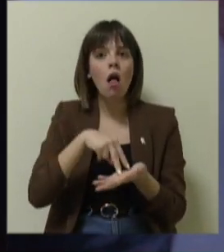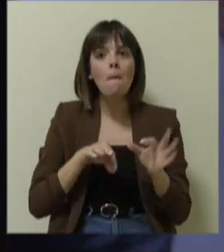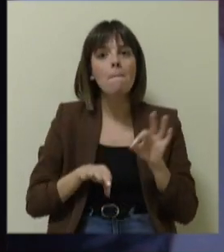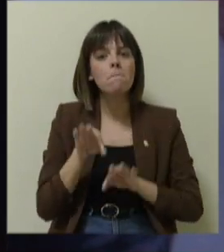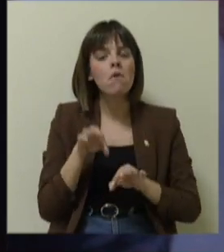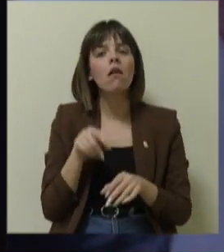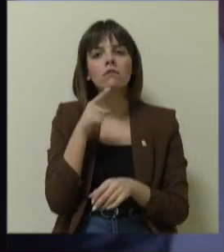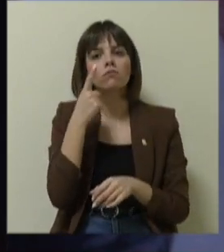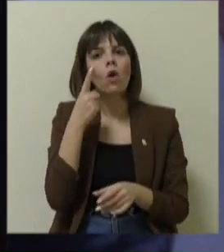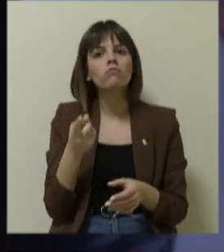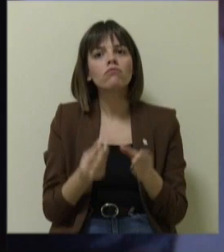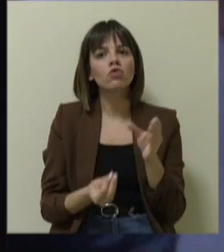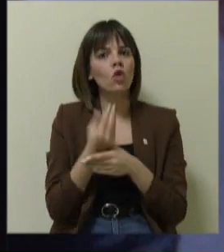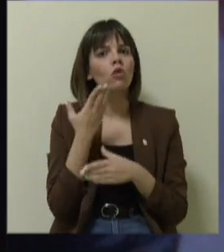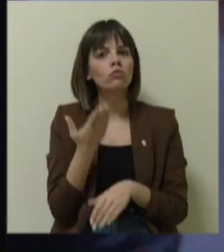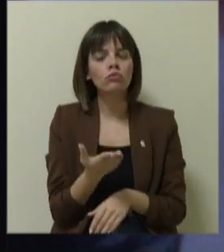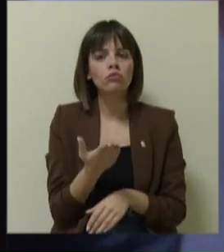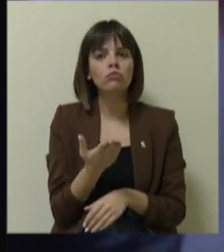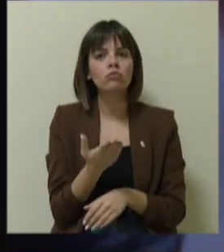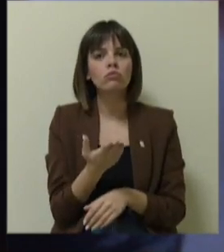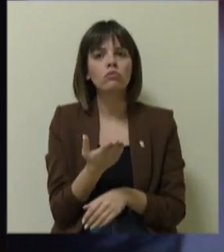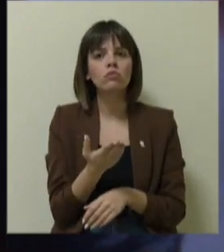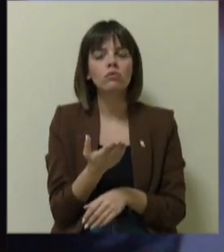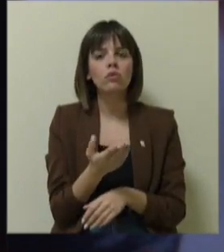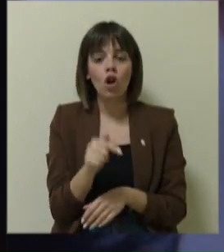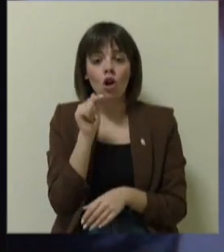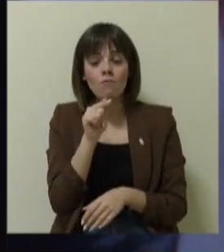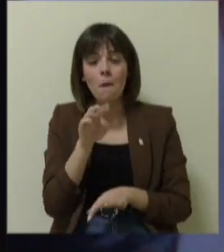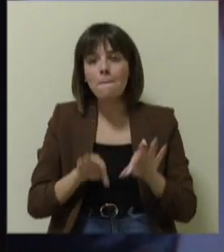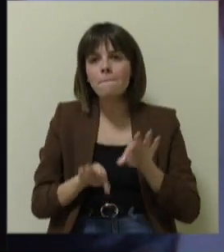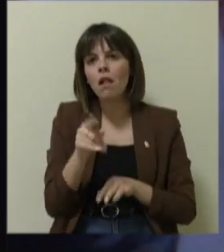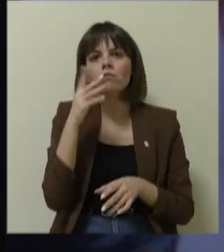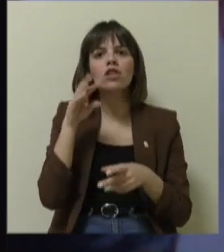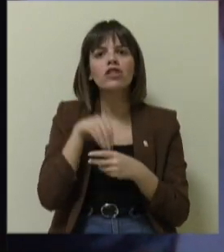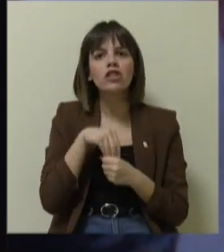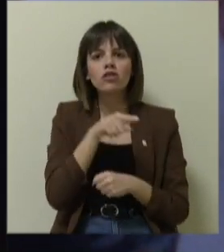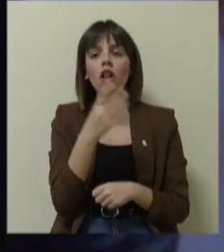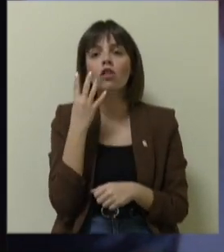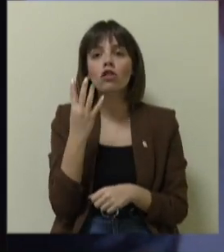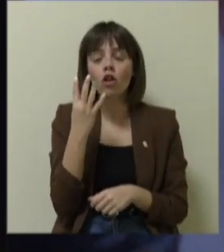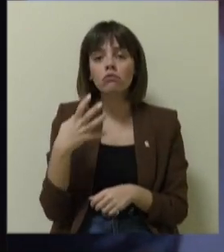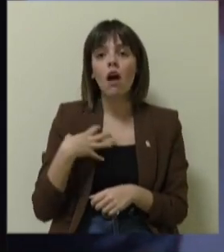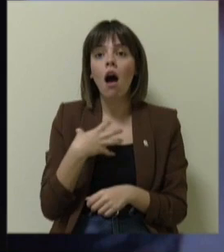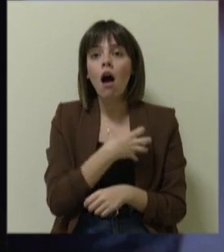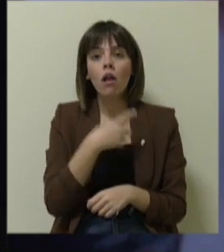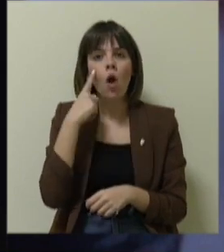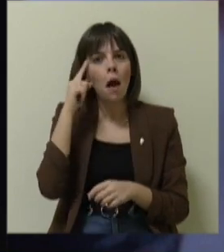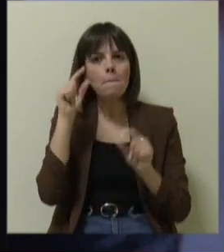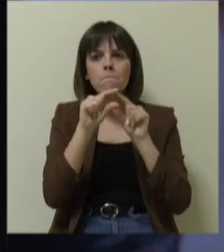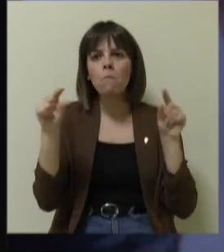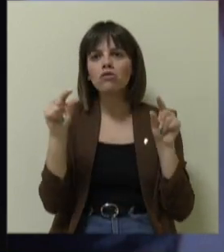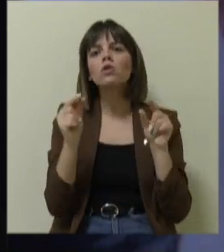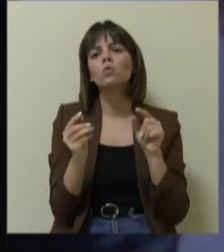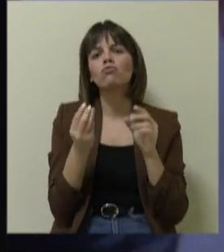stratejisi ortaya koyuyoruz. Bu strateji 4 ana unsur üzerine